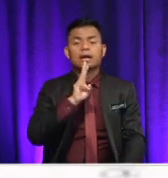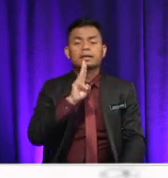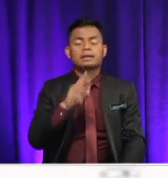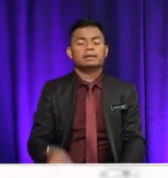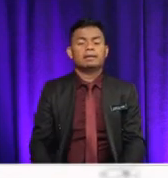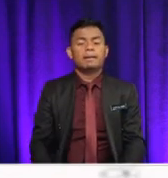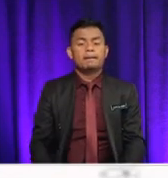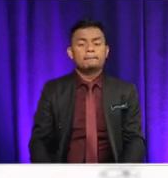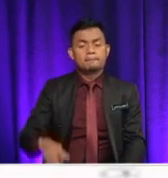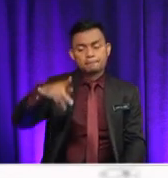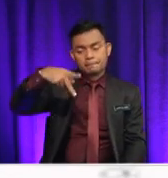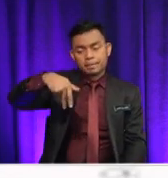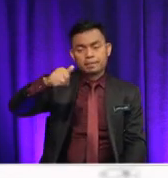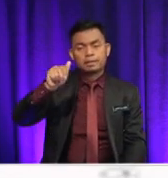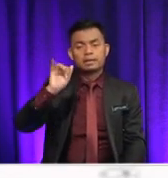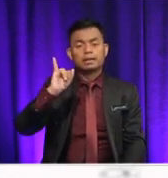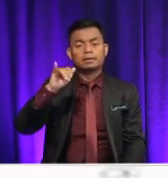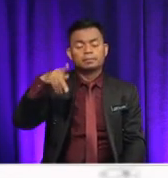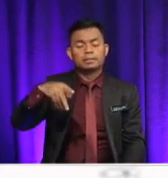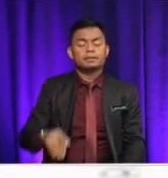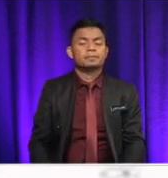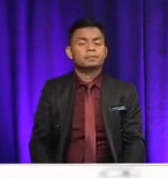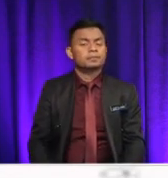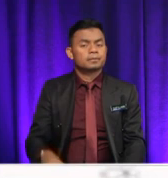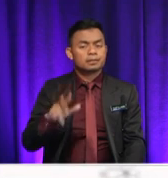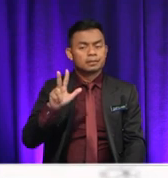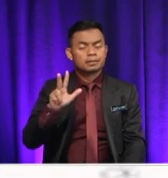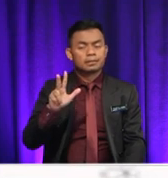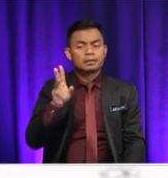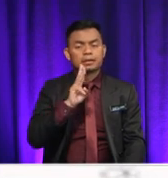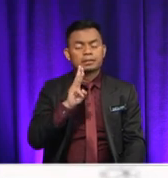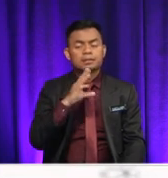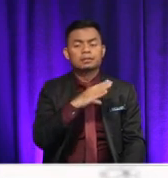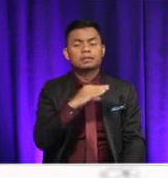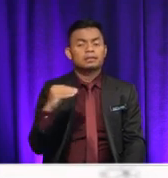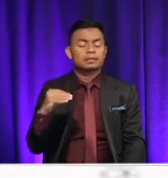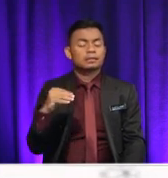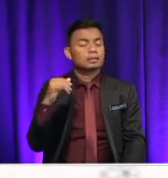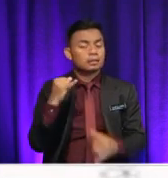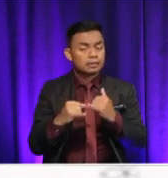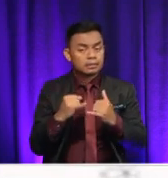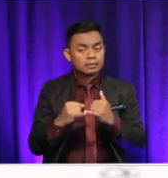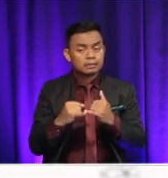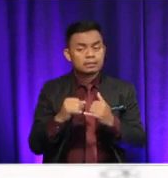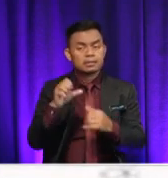ketiga sistem bakalan ae dan yang keempat sistem sanitasi dan pembentukan